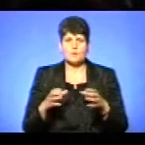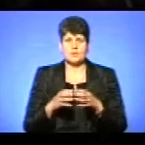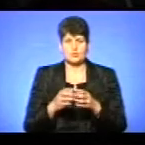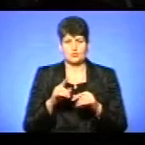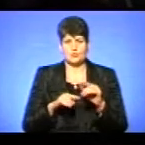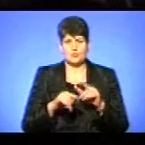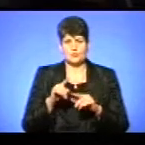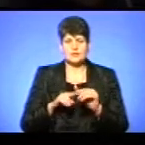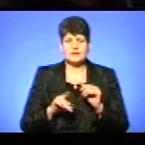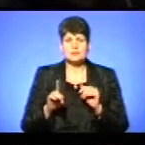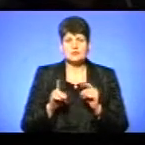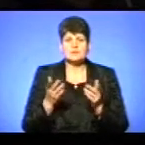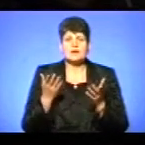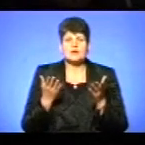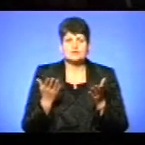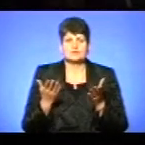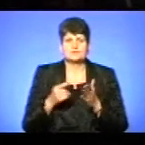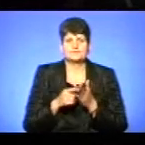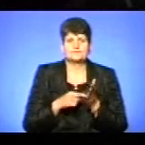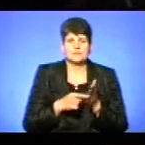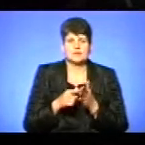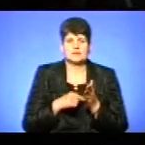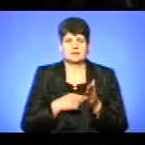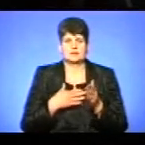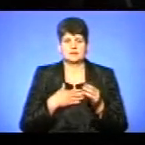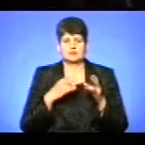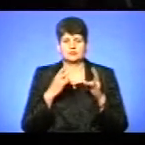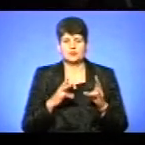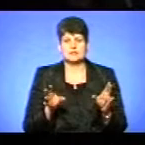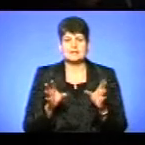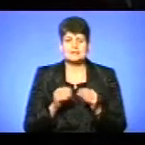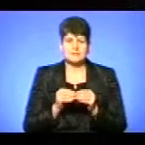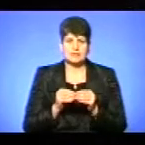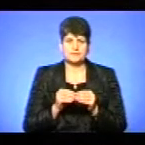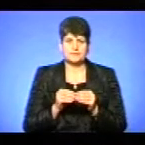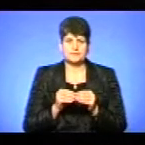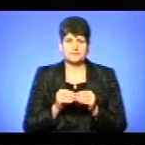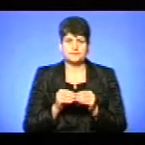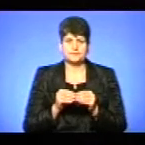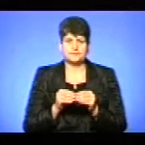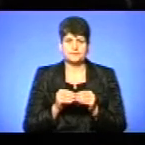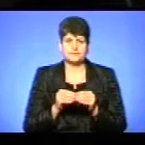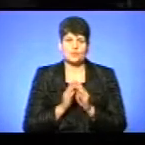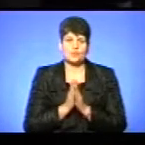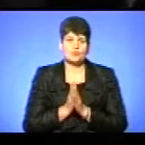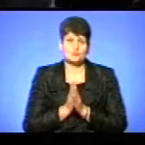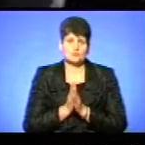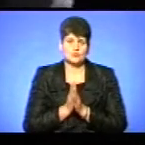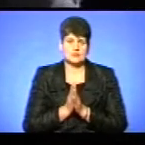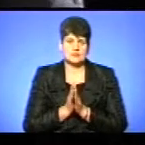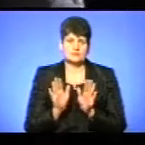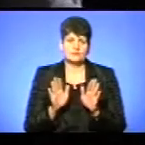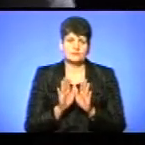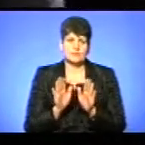щоб якось розділяти це наше горе спільно. Отак, в молитві, в